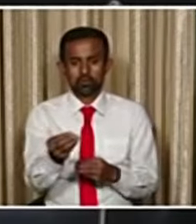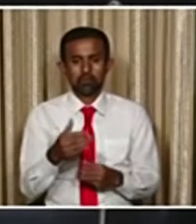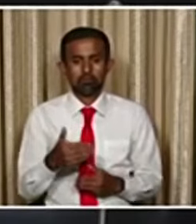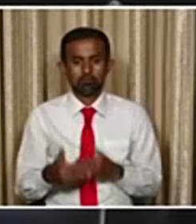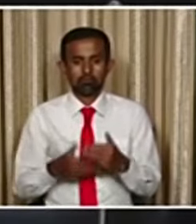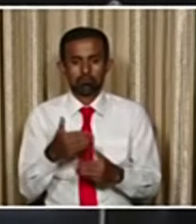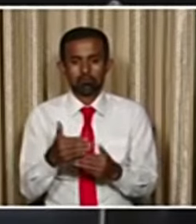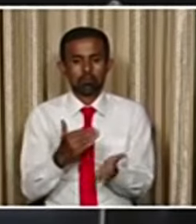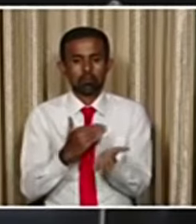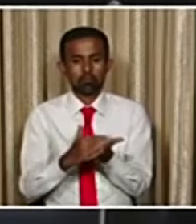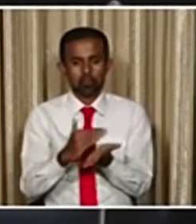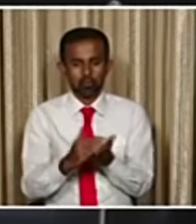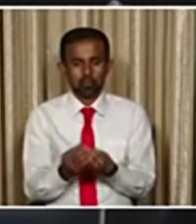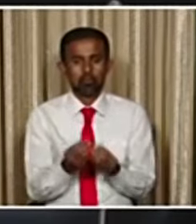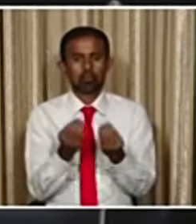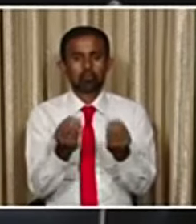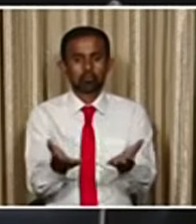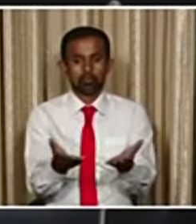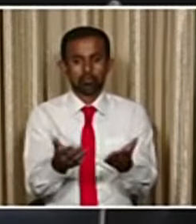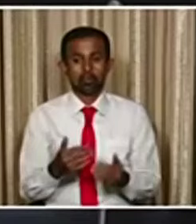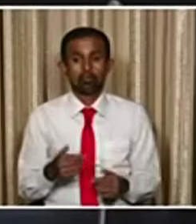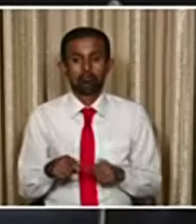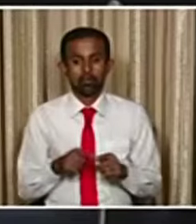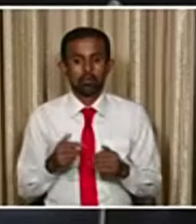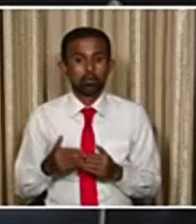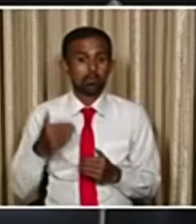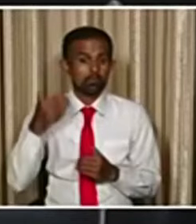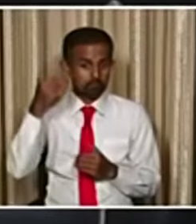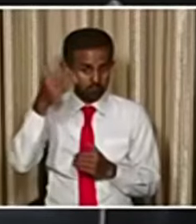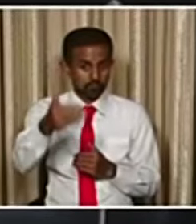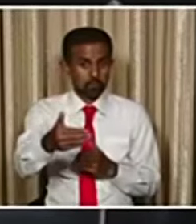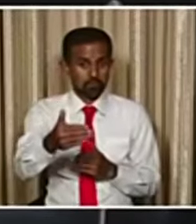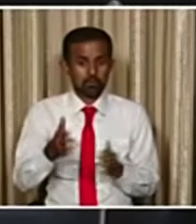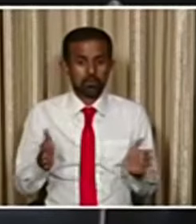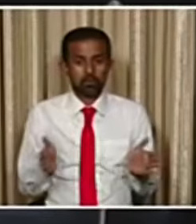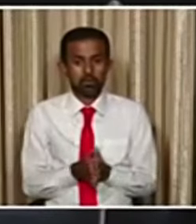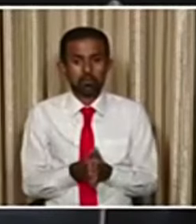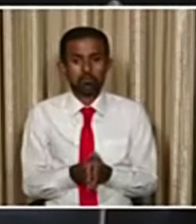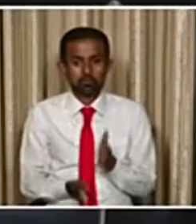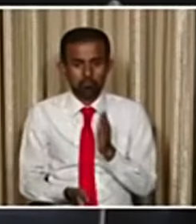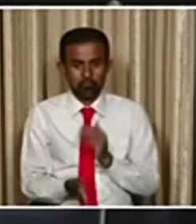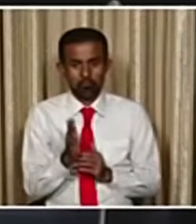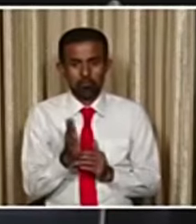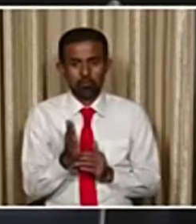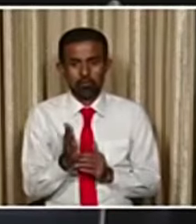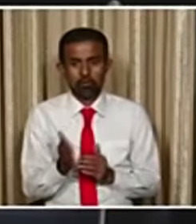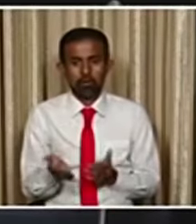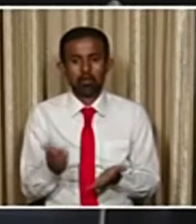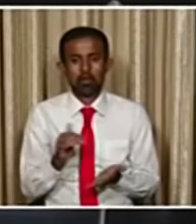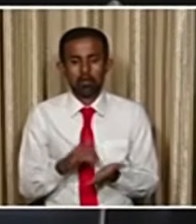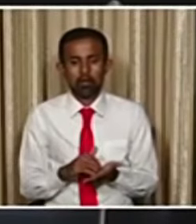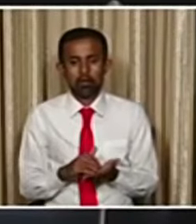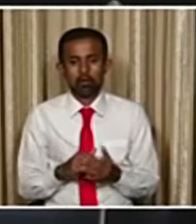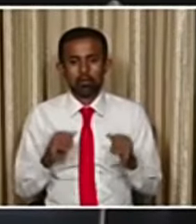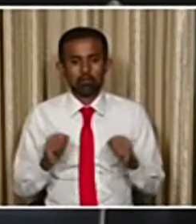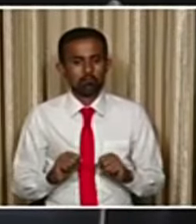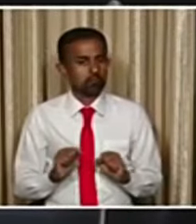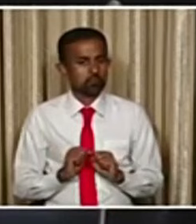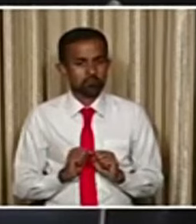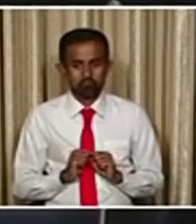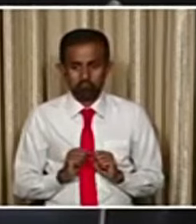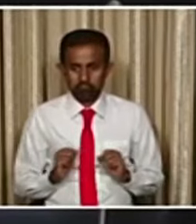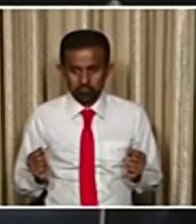ගමන් මගට අපි ආශිර්වාදයක් වුණා. මම හිතනවා ඉදිරියටත් අපි ඒ ගමන එකට ගිහිල්ලා නැවත යලි නොවැටෙන